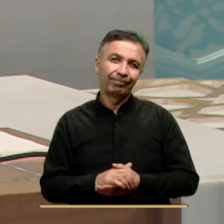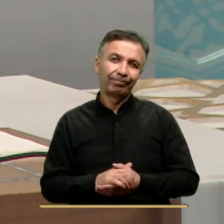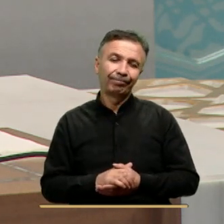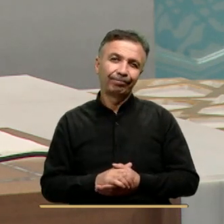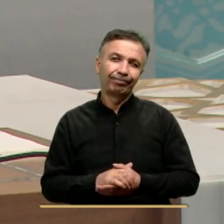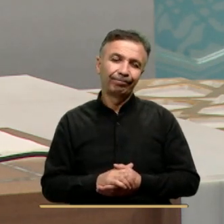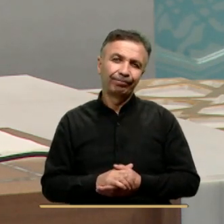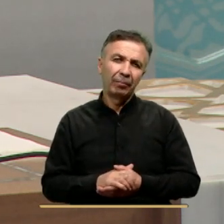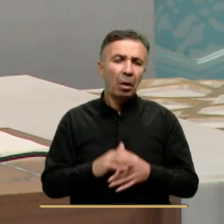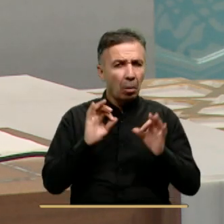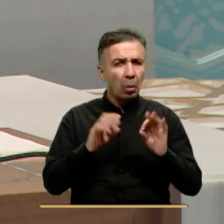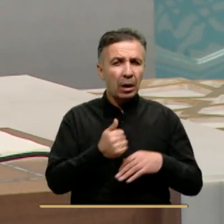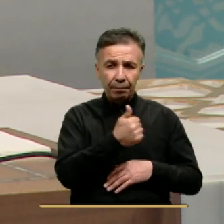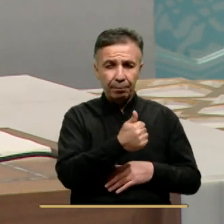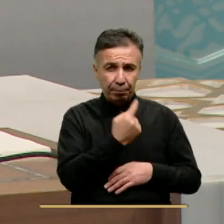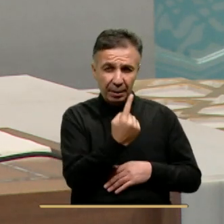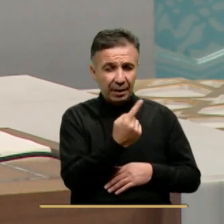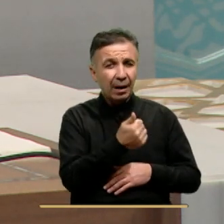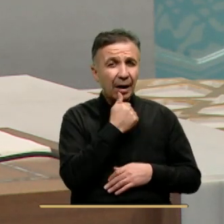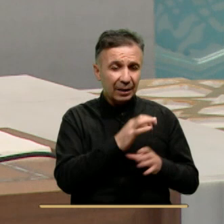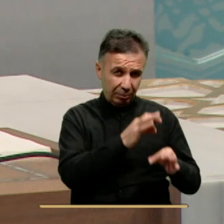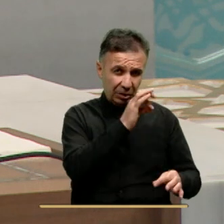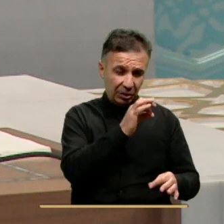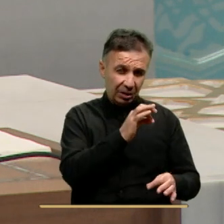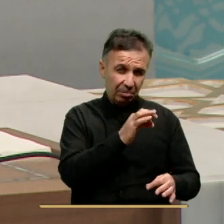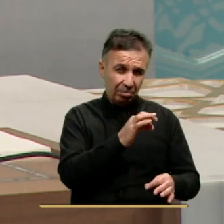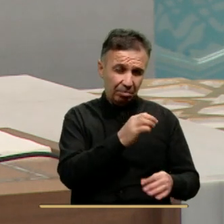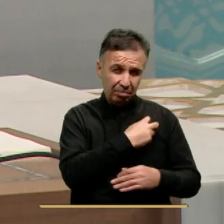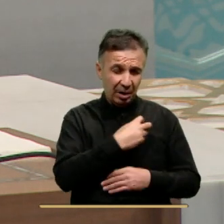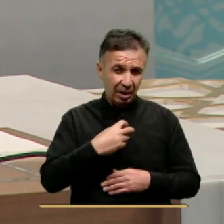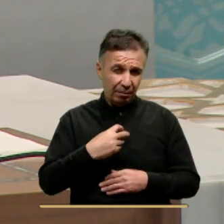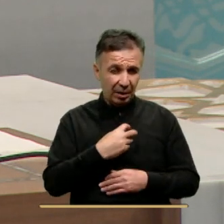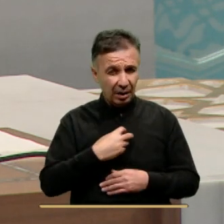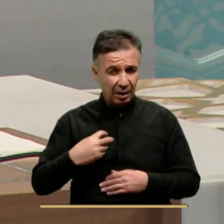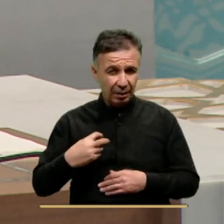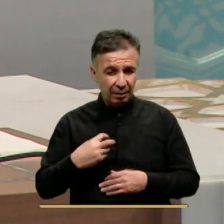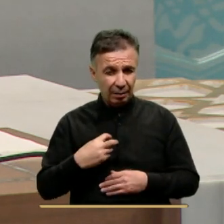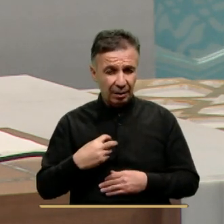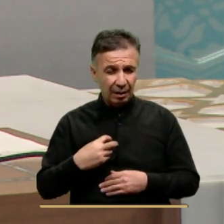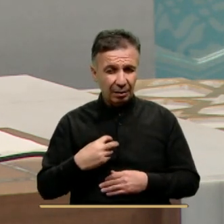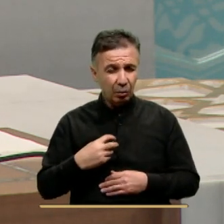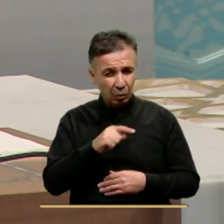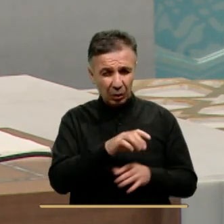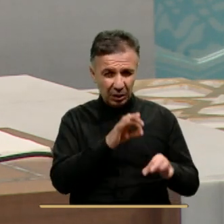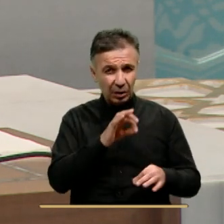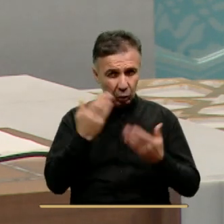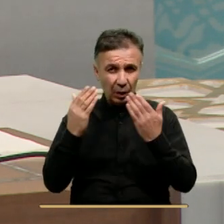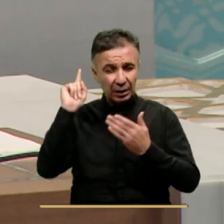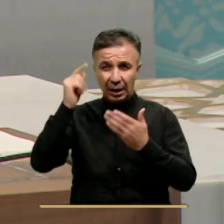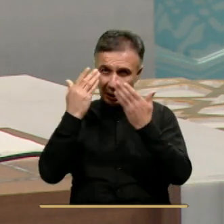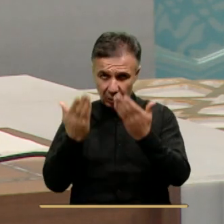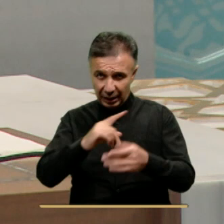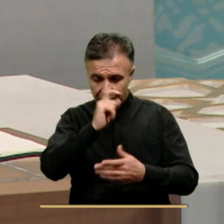dolayısıyla böyle birisinin diyor peygamberimiz duası nasıl kabul olur